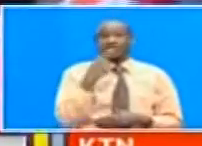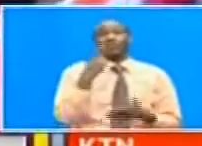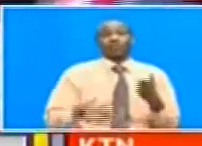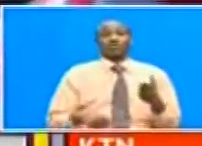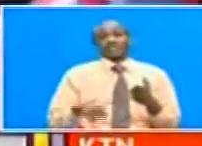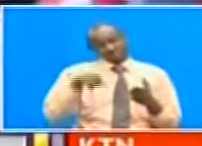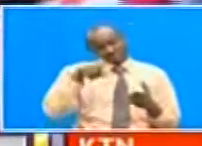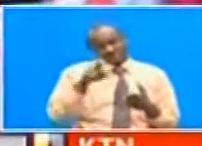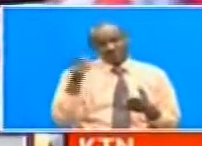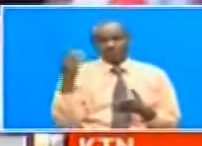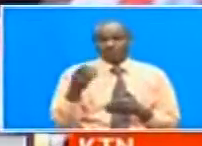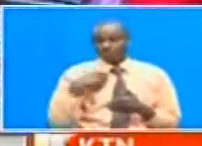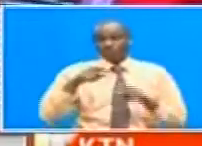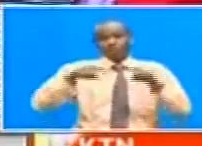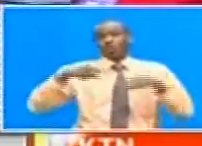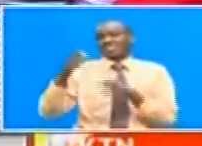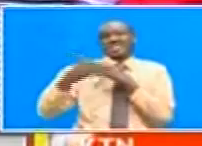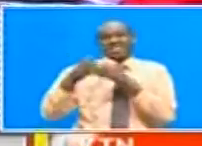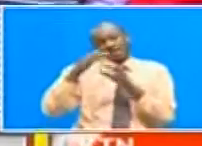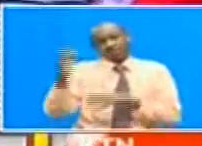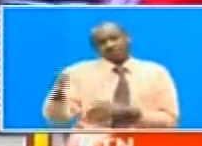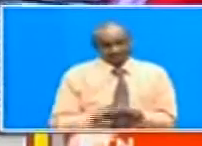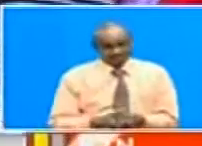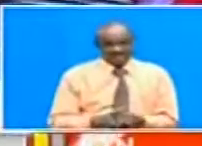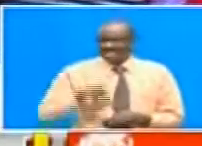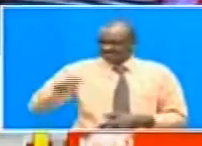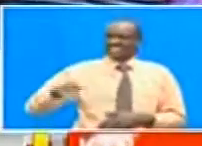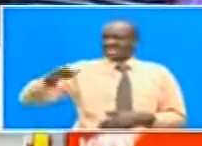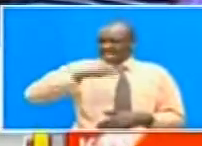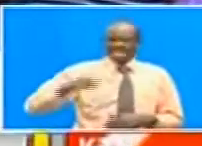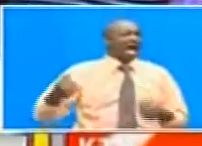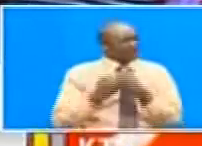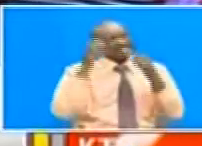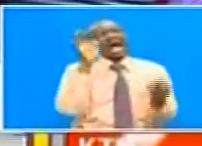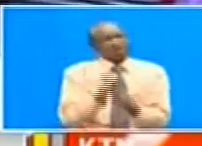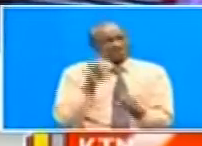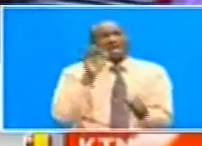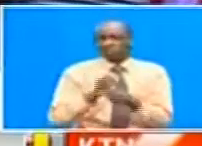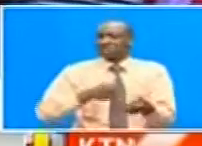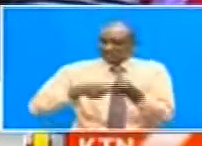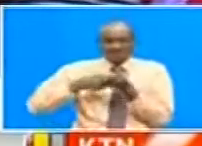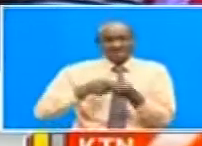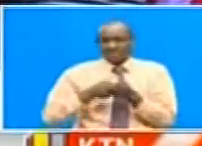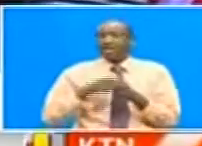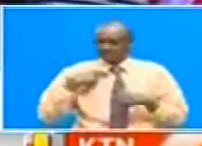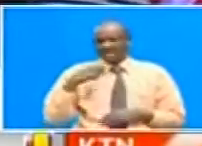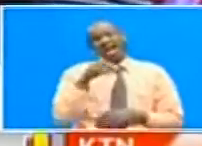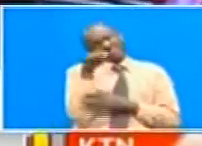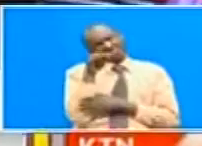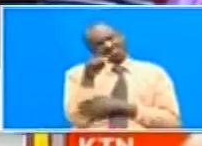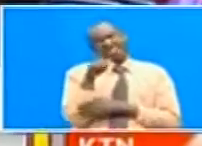wanasema alikuwa mahali hapa kwa hii plot kwa hapa Kitengela. Hiyo jambo inatendeka sana. Alafu mimi